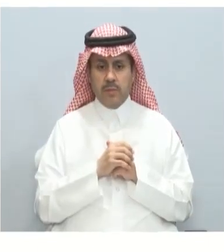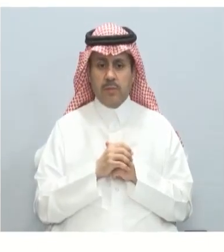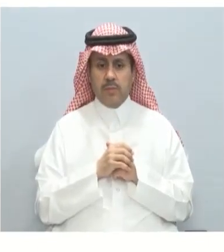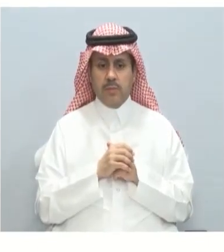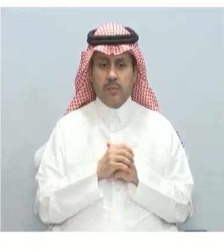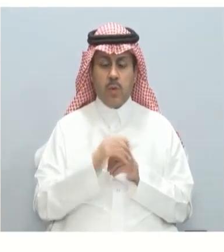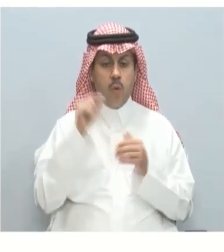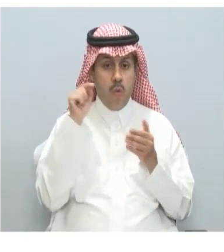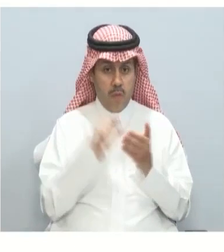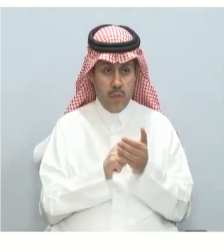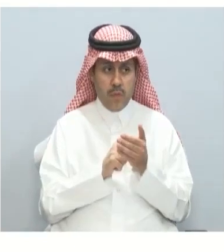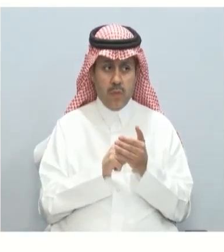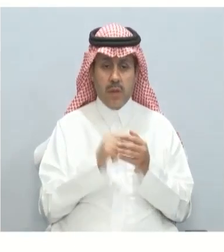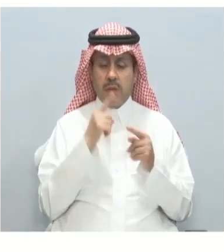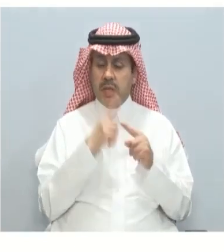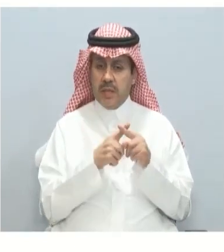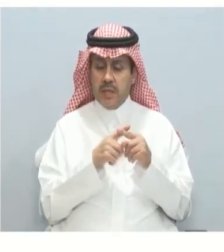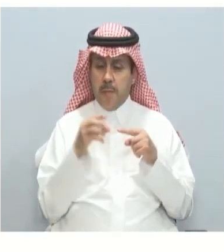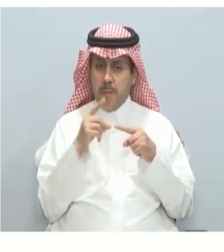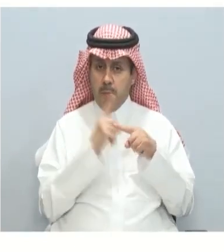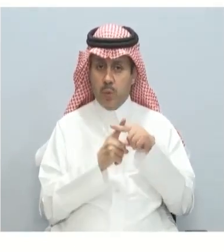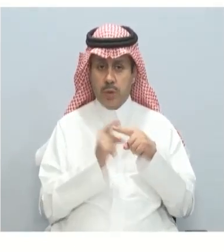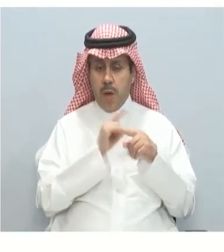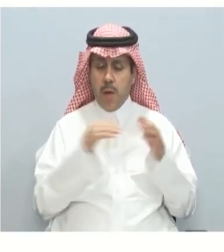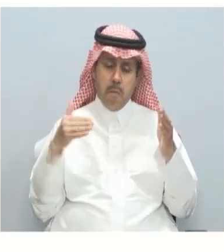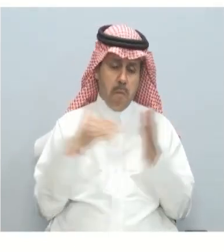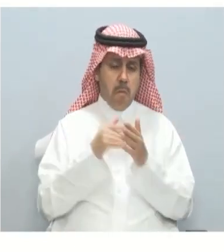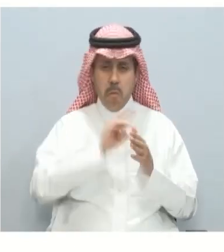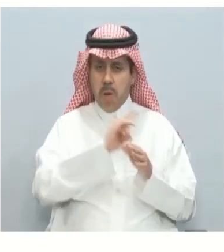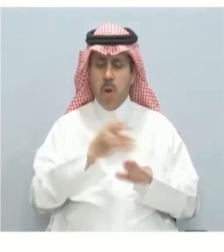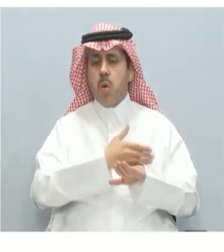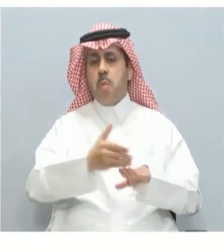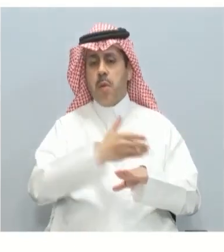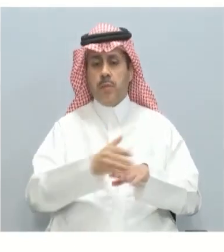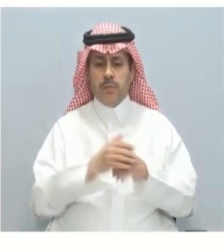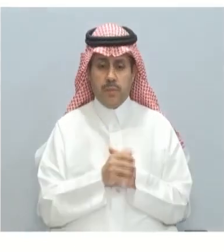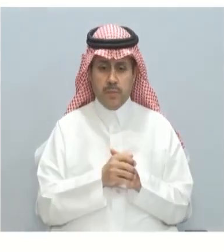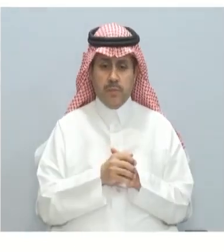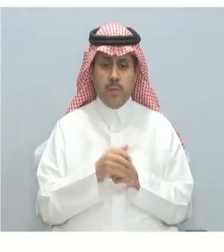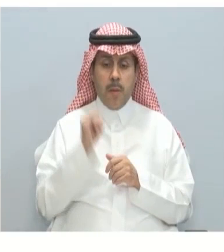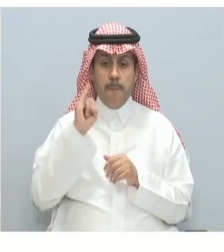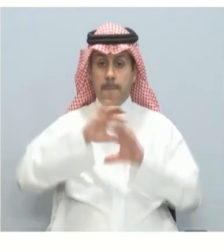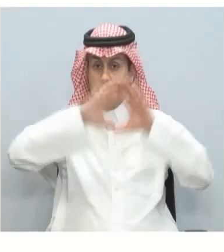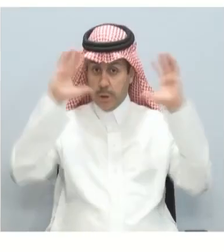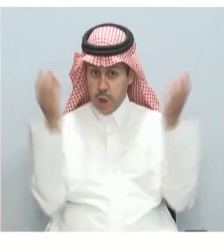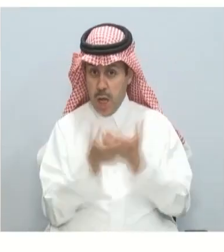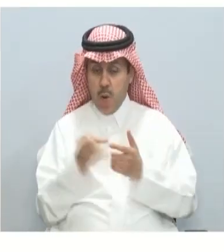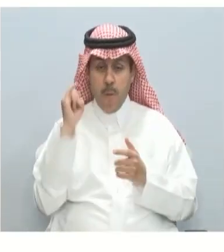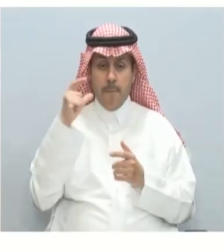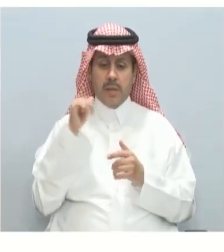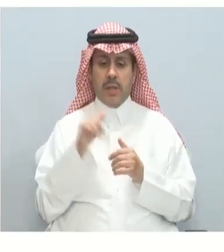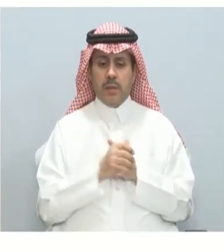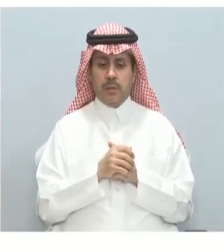اف اكس تؤول الى موجب ما لا نهايه تعيين المجال والمدى عين كل من المجال والمدى للداله اف اكس تساوي جذر اكس زائد